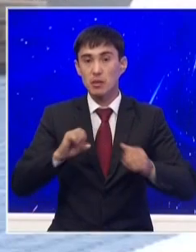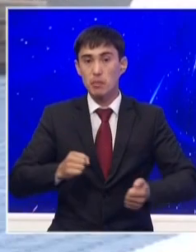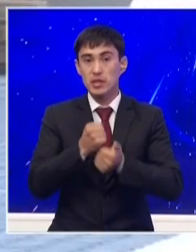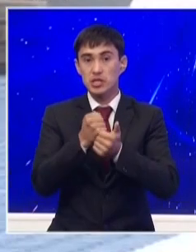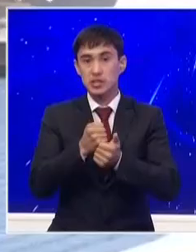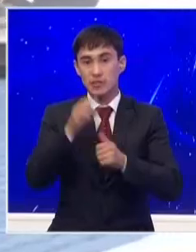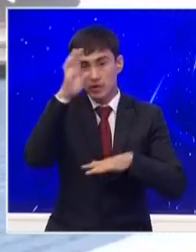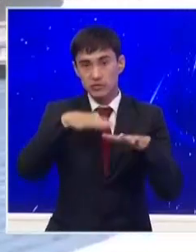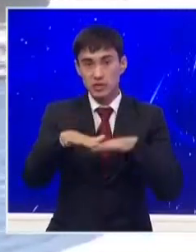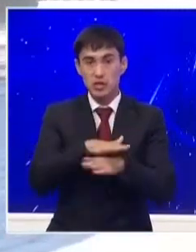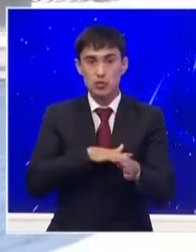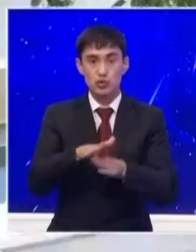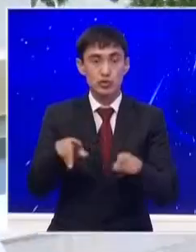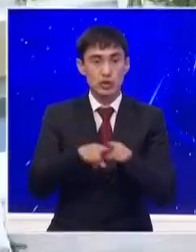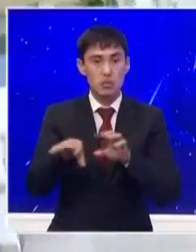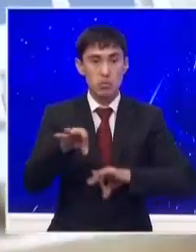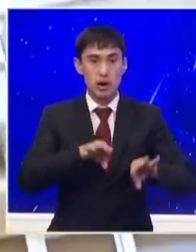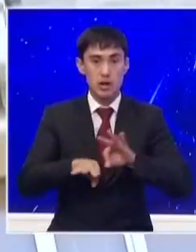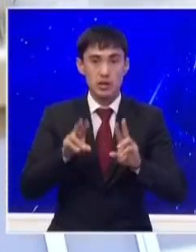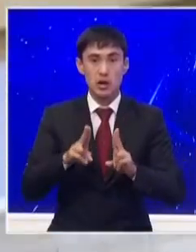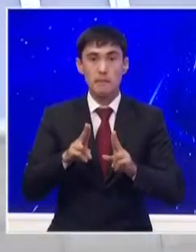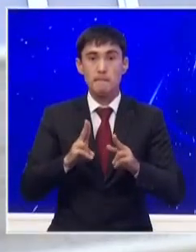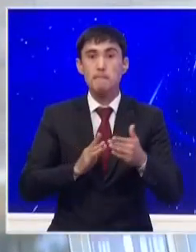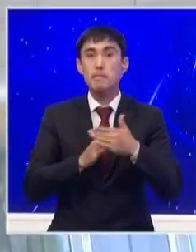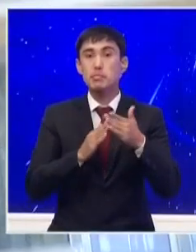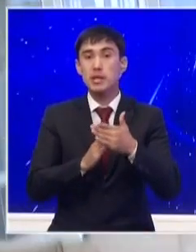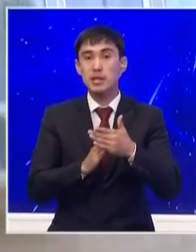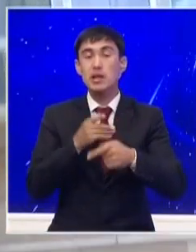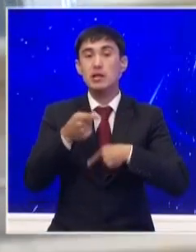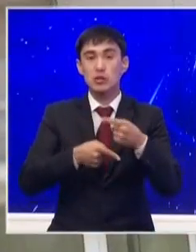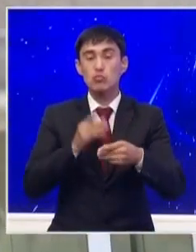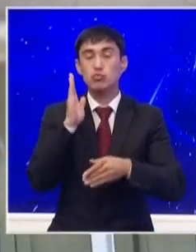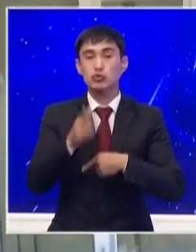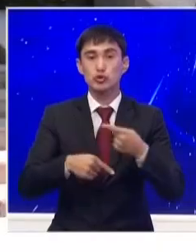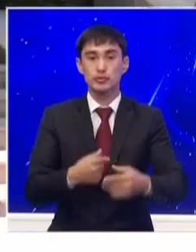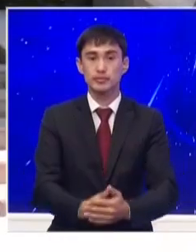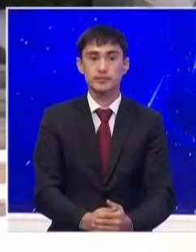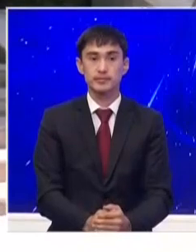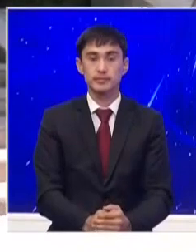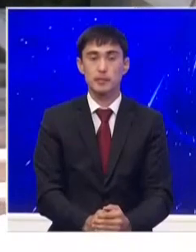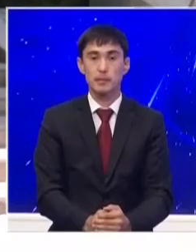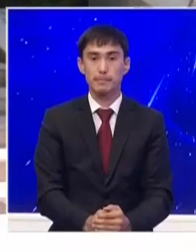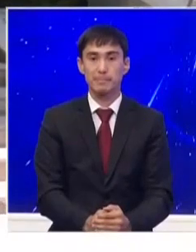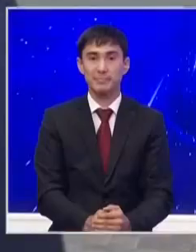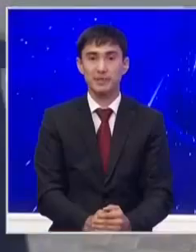их поддержки в стране реализуются такие проекты, как «Беспрепятственное будущее».